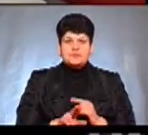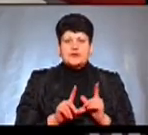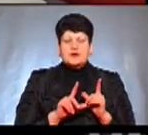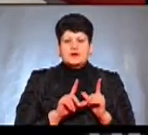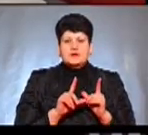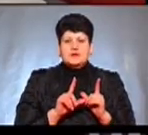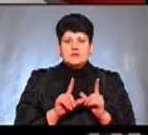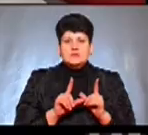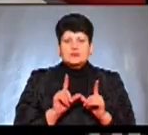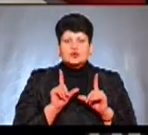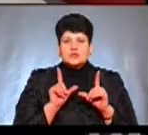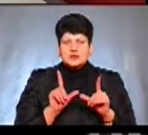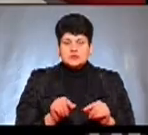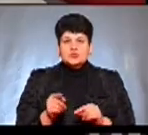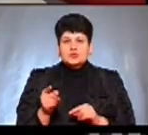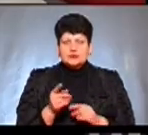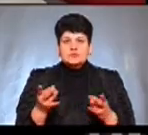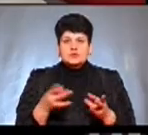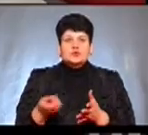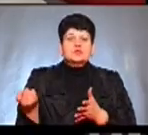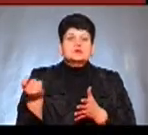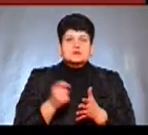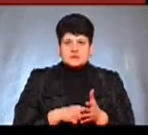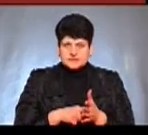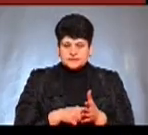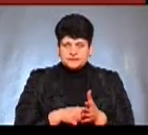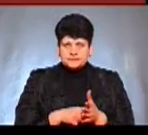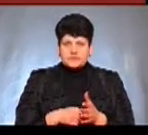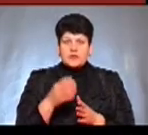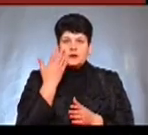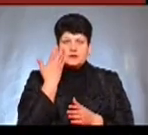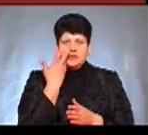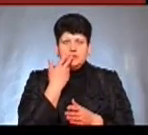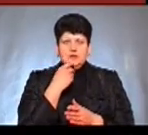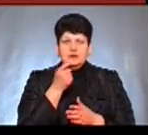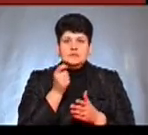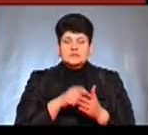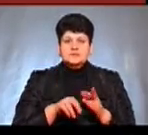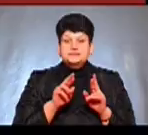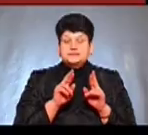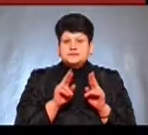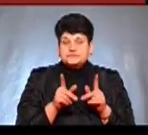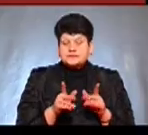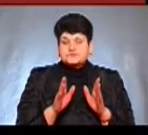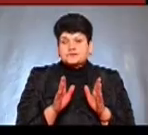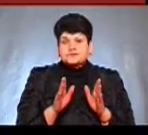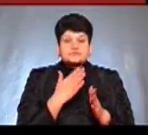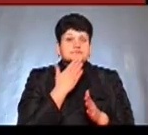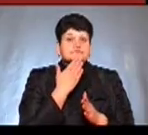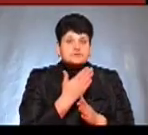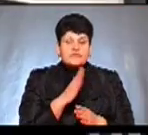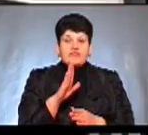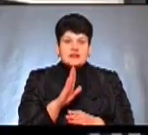через Гаївський міст у Тернополі потрібно закрити. Коли закриють, як і за що ремонтуватимуть міст, запитаємо